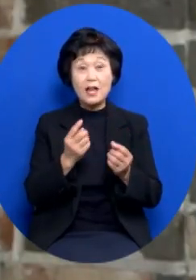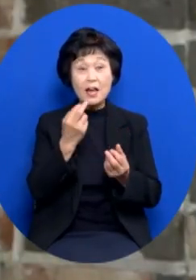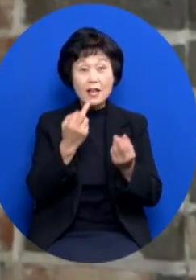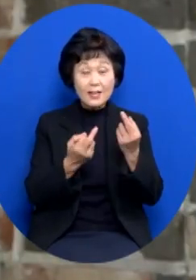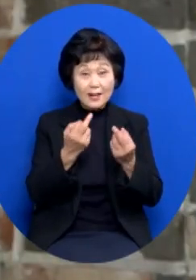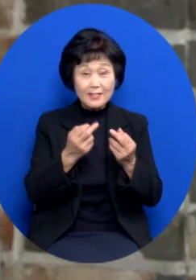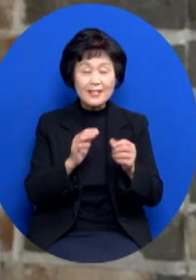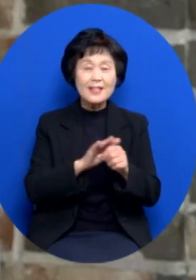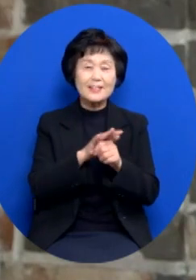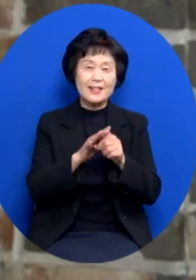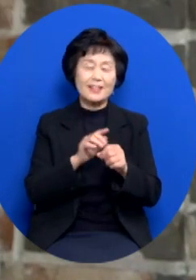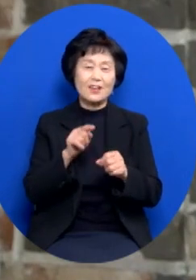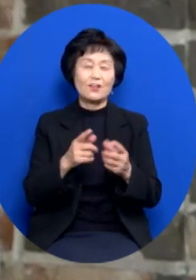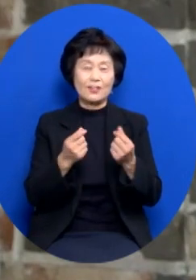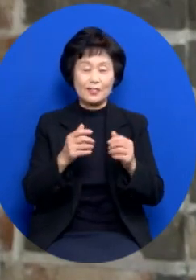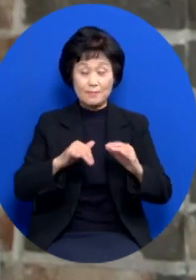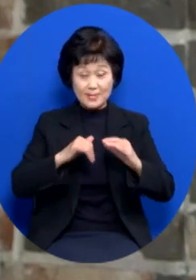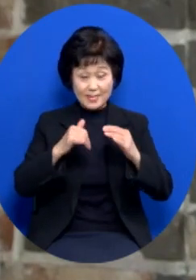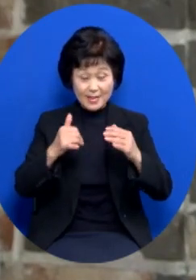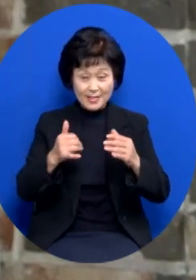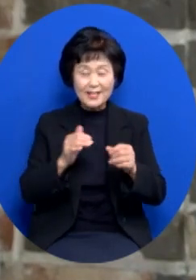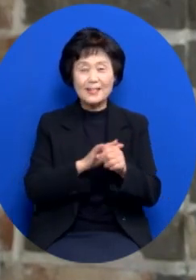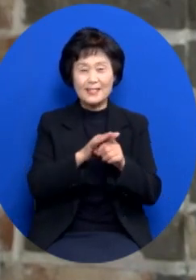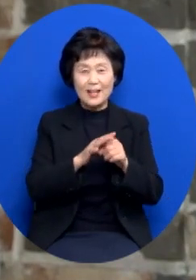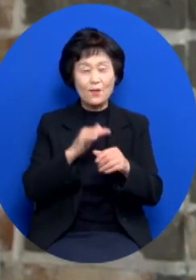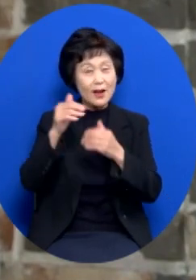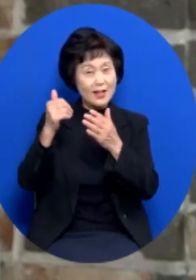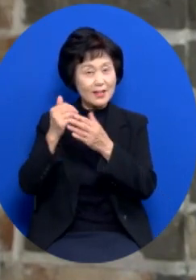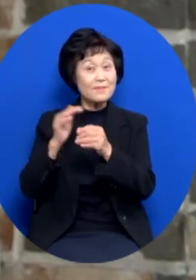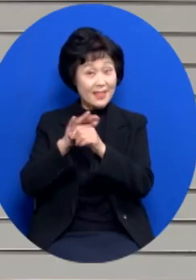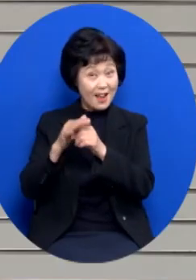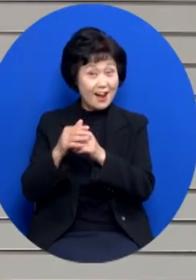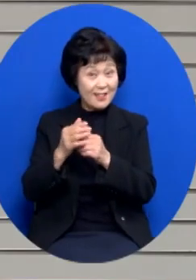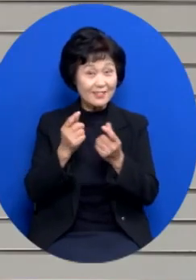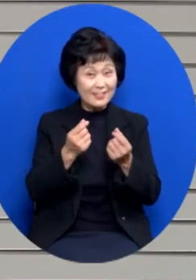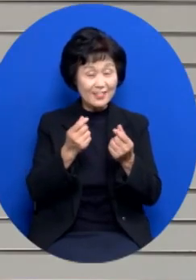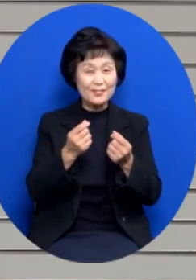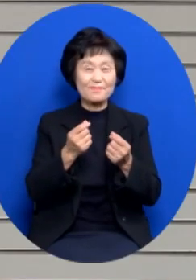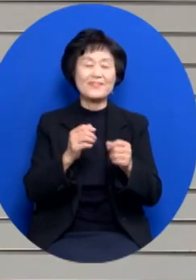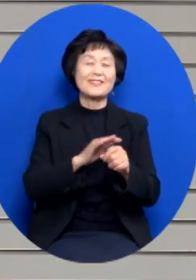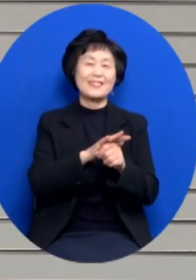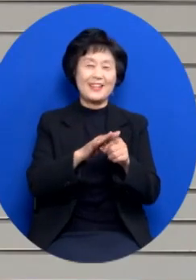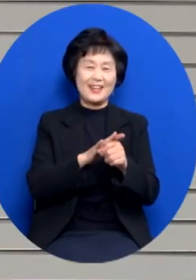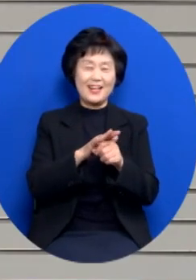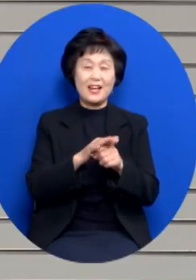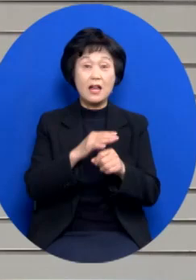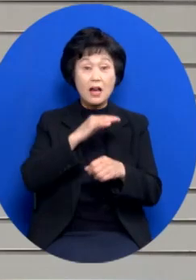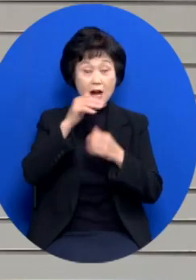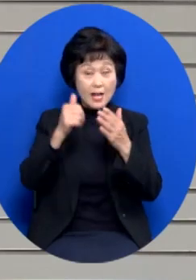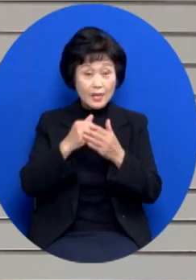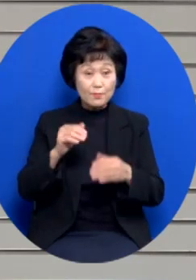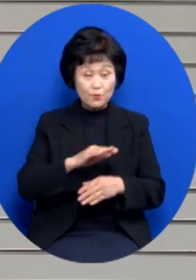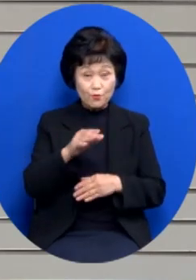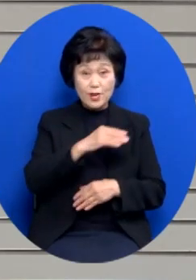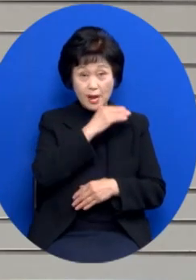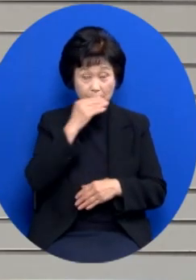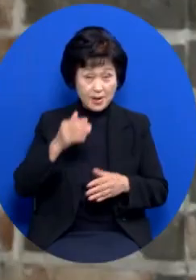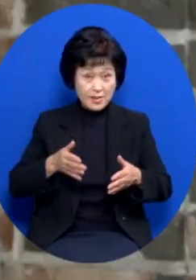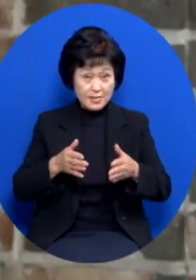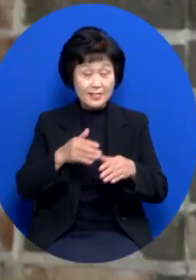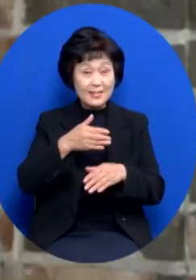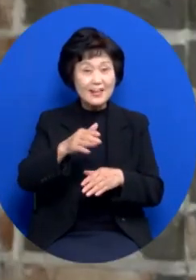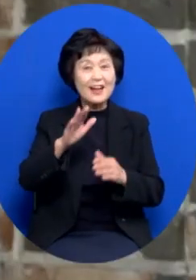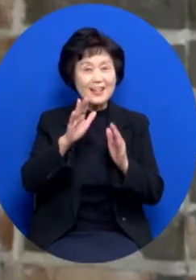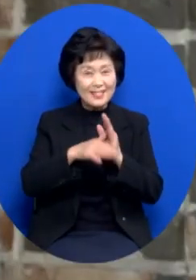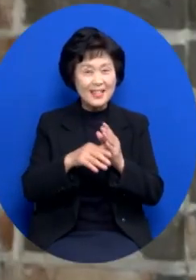해서 하나님 사랑, 또 세상을 사랑하는 그런 게 아닐까 그런 생각을 하고요. 하나님은 우리가 옳은 길로 갈 때 그것을 더 좋게 하신다. 그래서